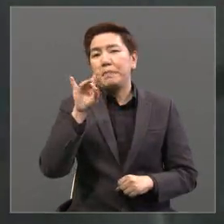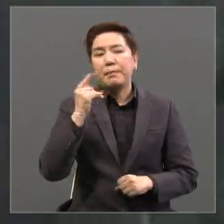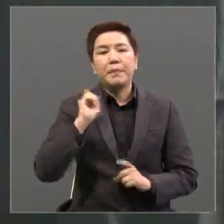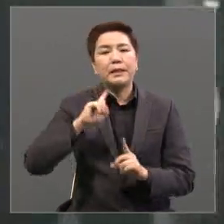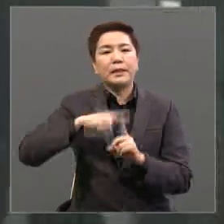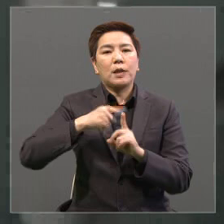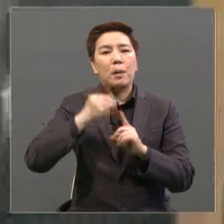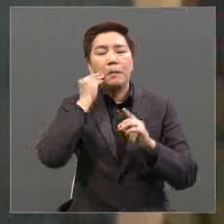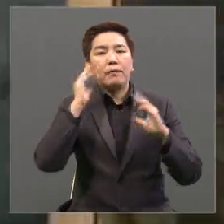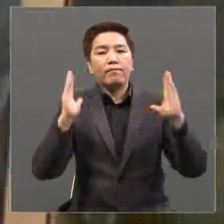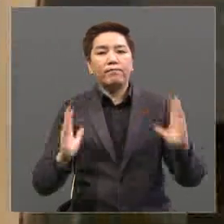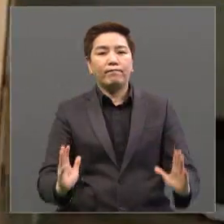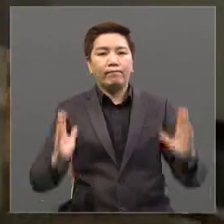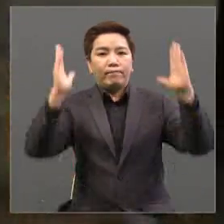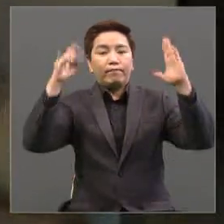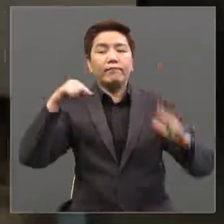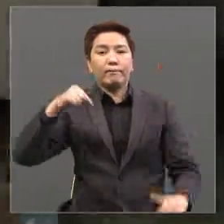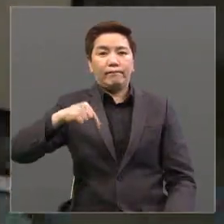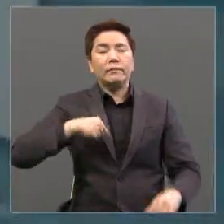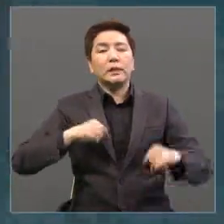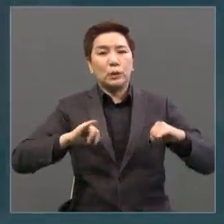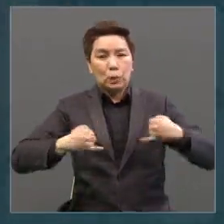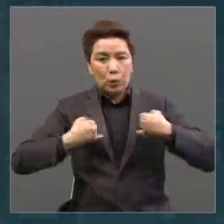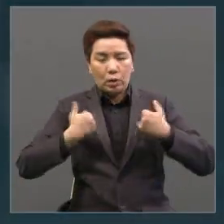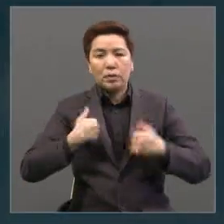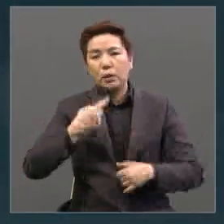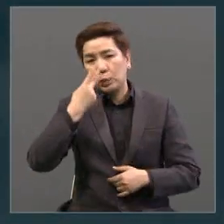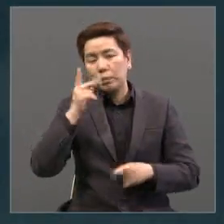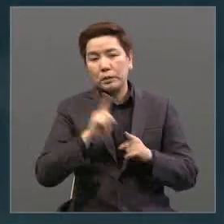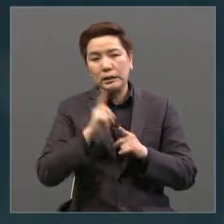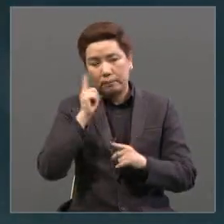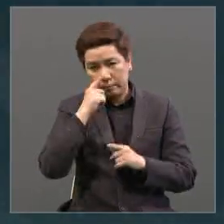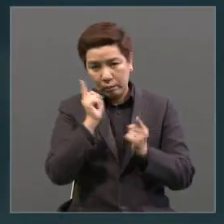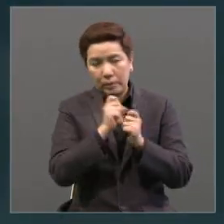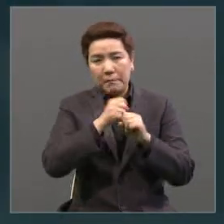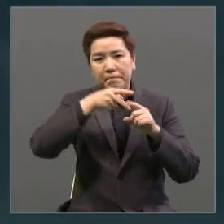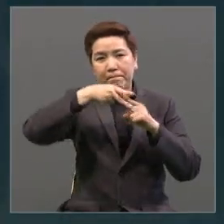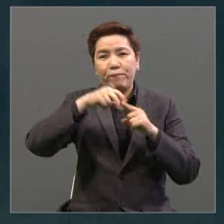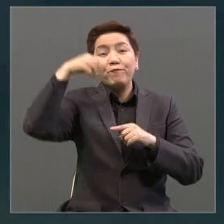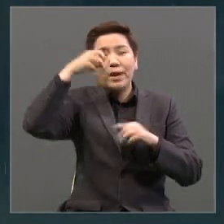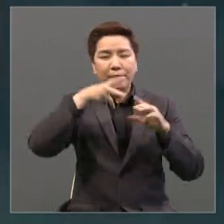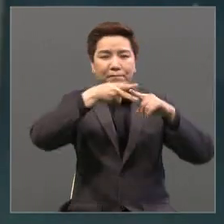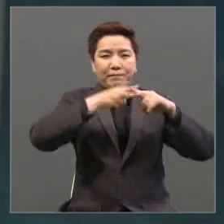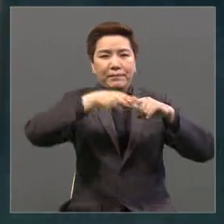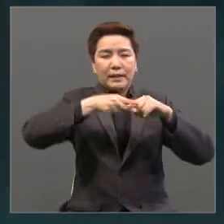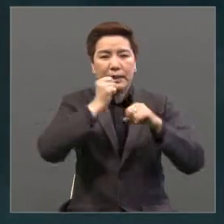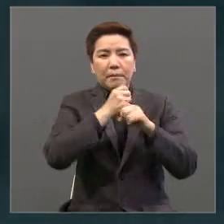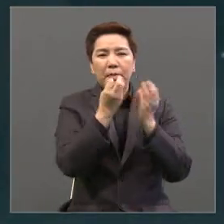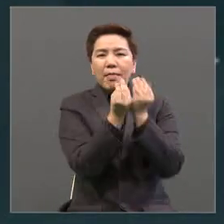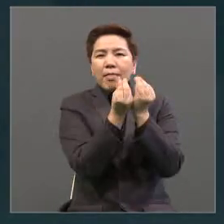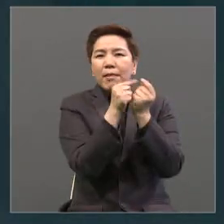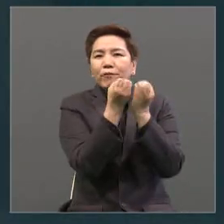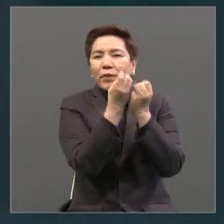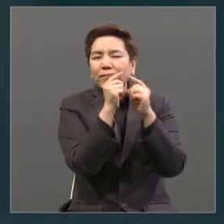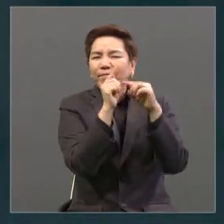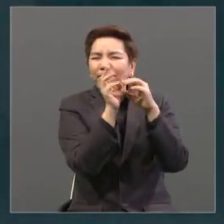ผู้เช่าแล้วครอบครองอาคารพาณิชย์ดังกล่าวด้วยซึ่งจากการตรวจสอบเนี่ยก็พบว่ามีการดัดแปลงมิเตอร์ไฟฟ้าค่ะให้อ่านค่า